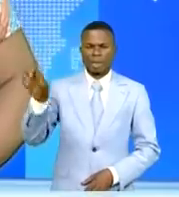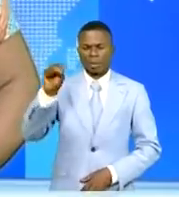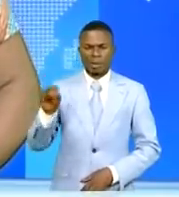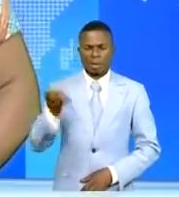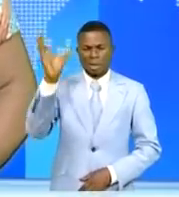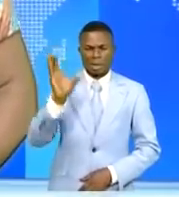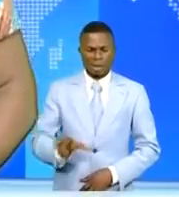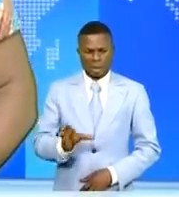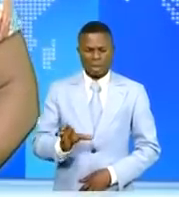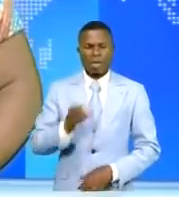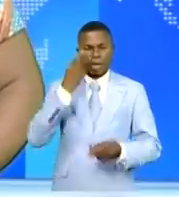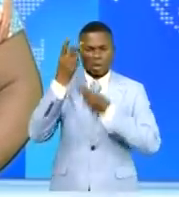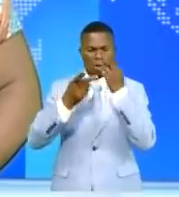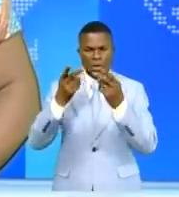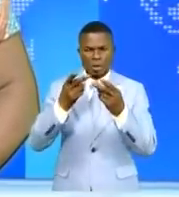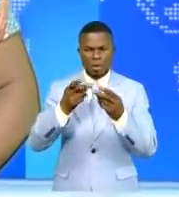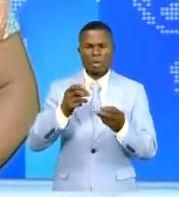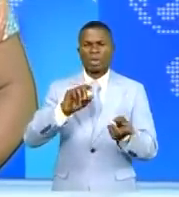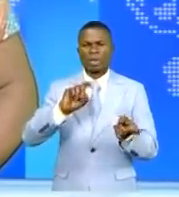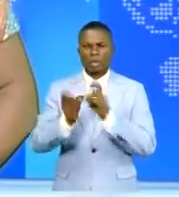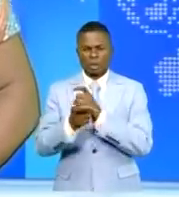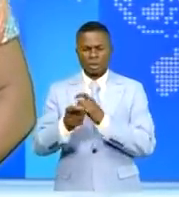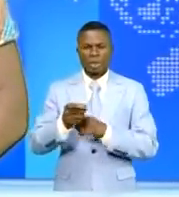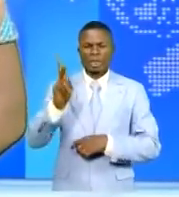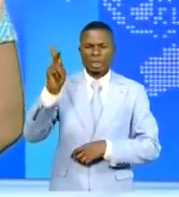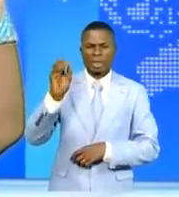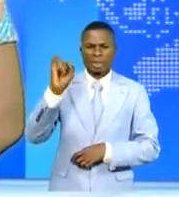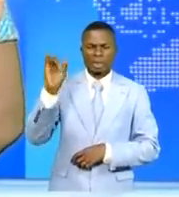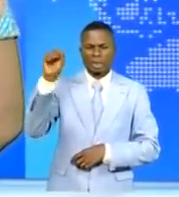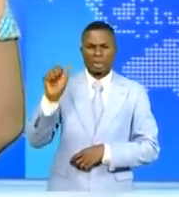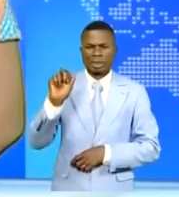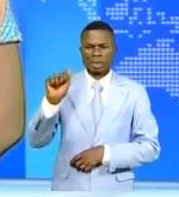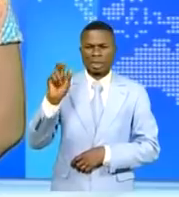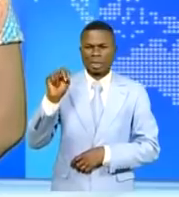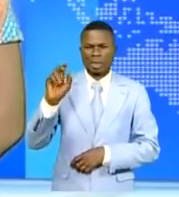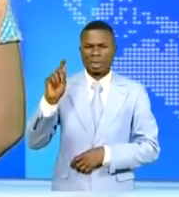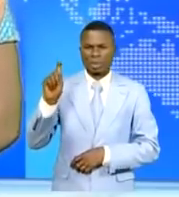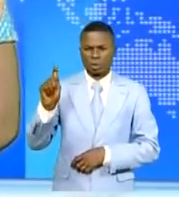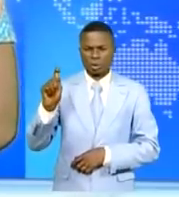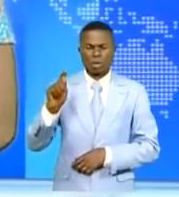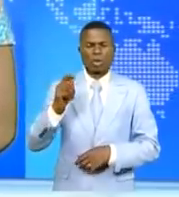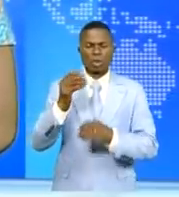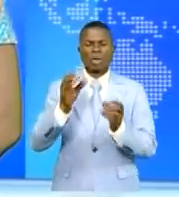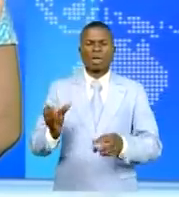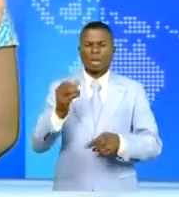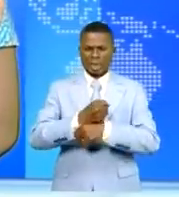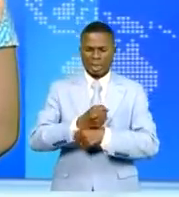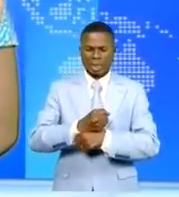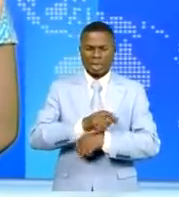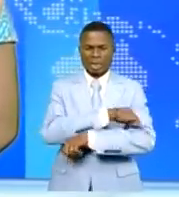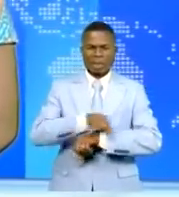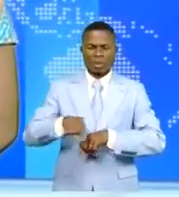de redynamisation à l'étape de Kisantu, Augustin Kabuya a procédé à l'investiture du comité